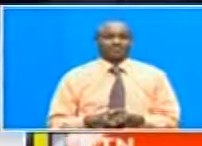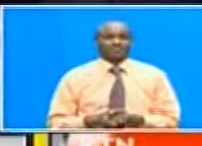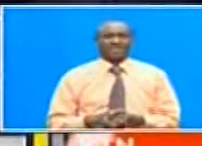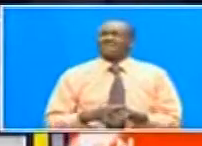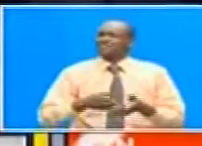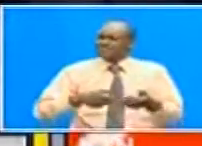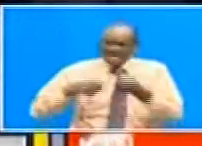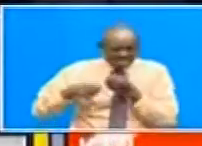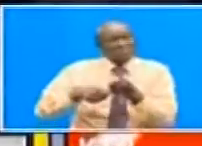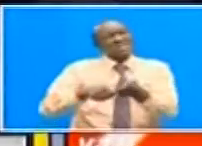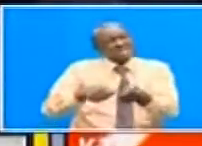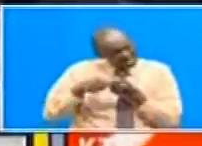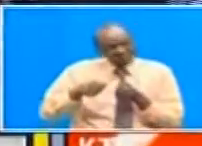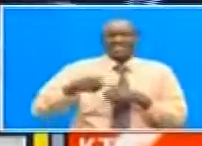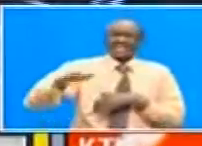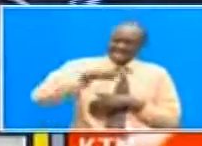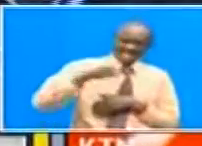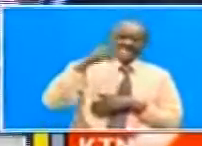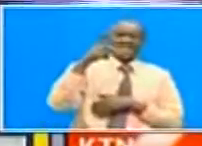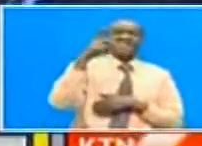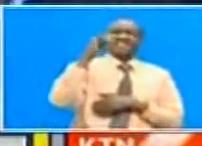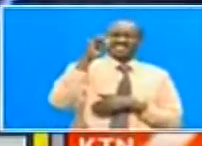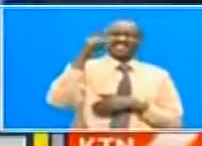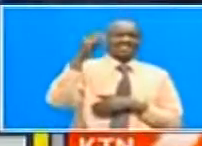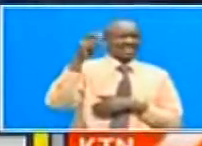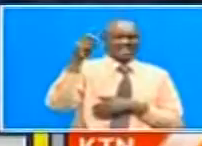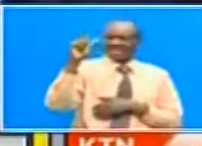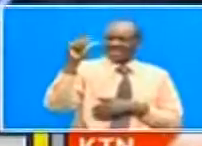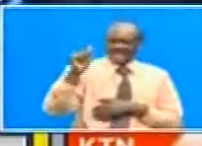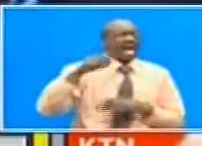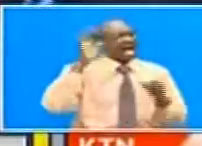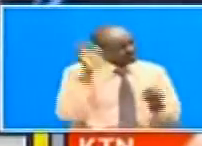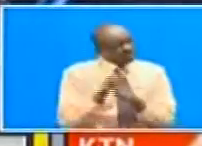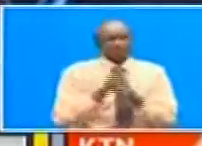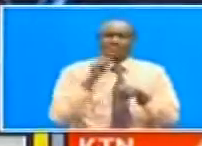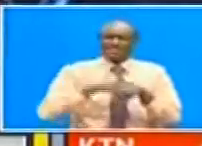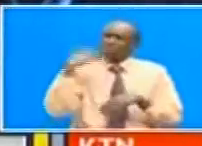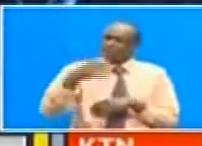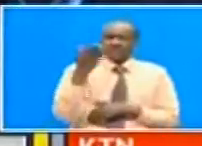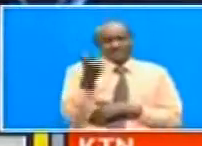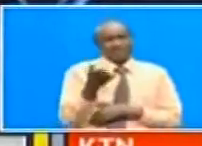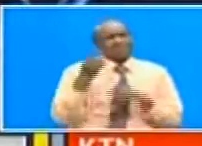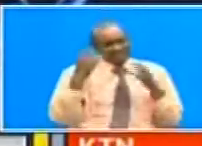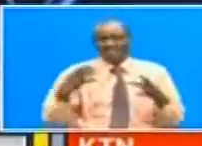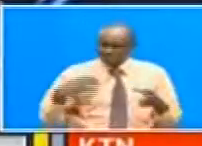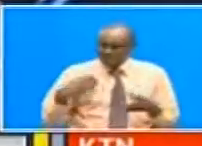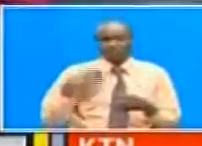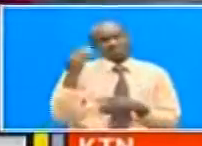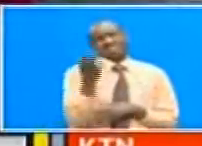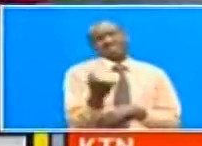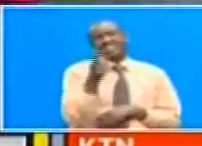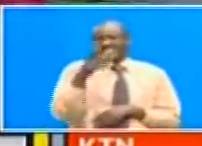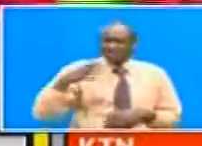Visa vya ubakaji katika sehemu ya Kitengela vimeshuhudiwa mara kwa mara, huku wenyeji wakiwa walengwa wakuu na